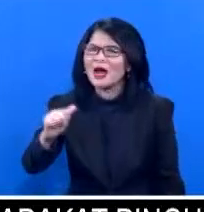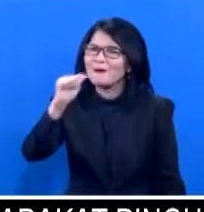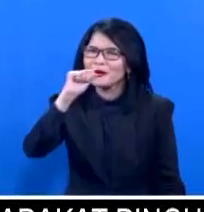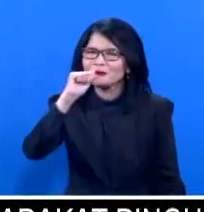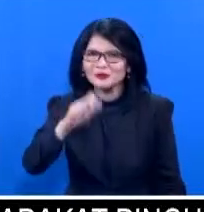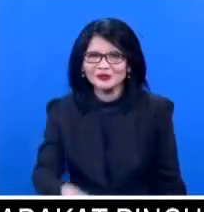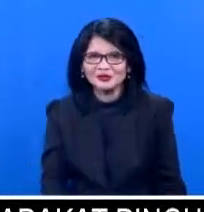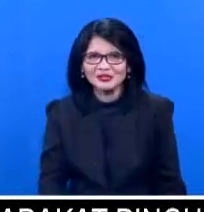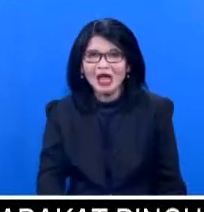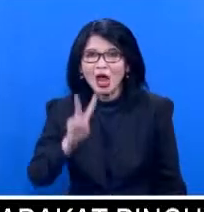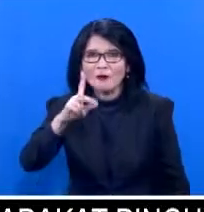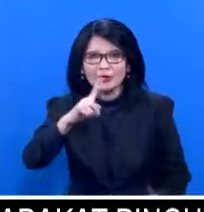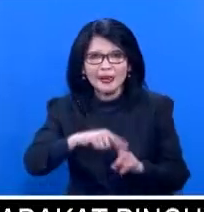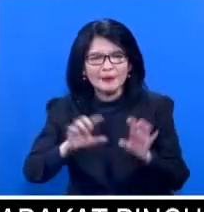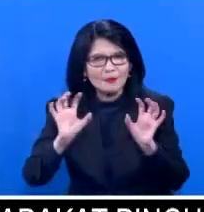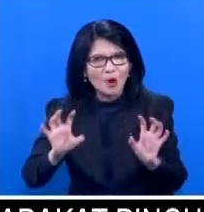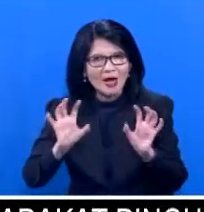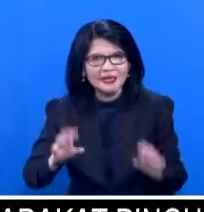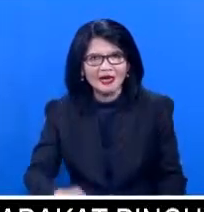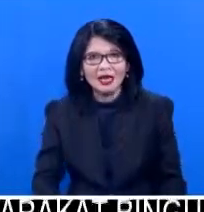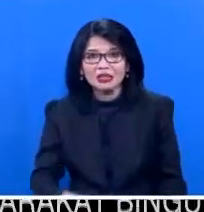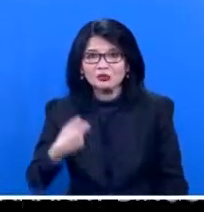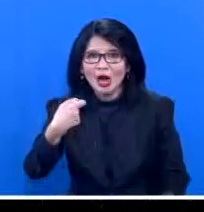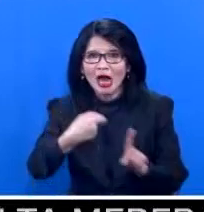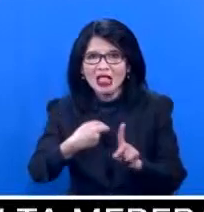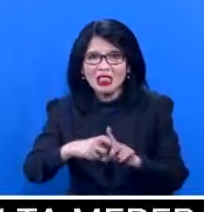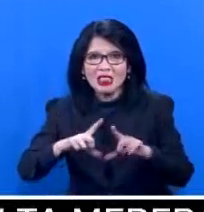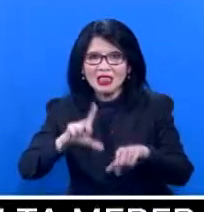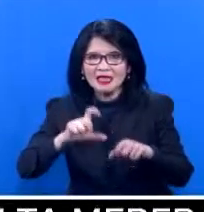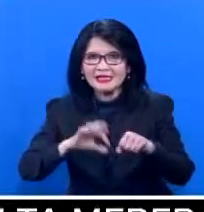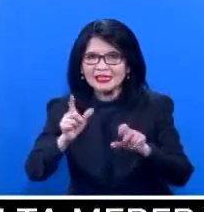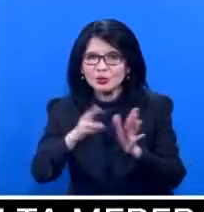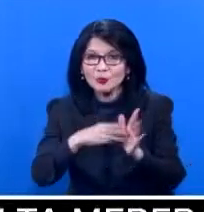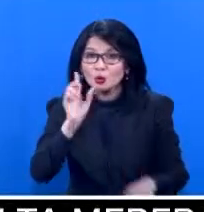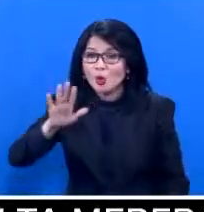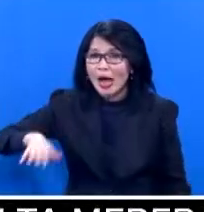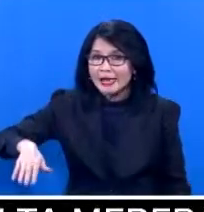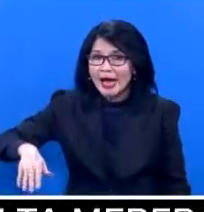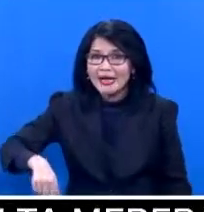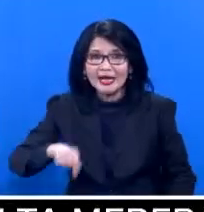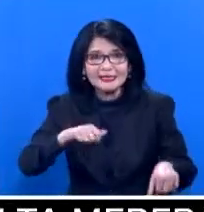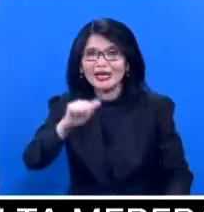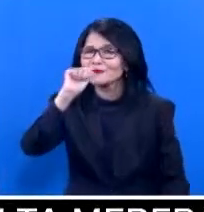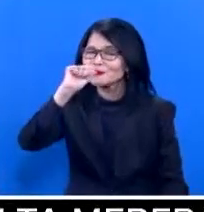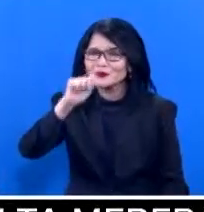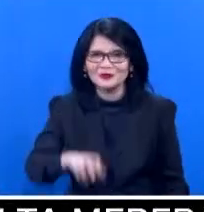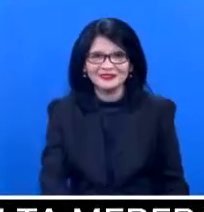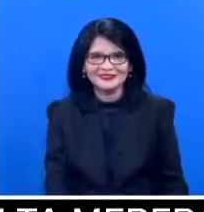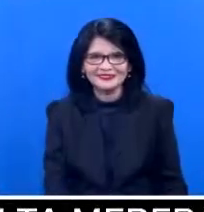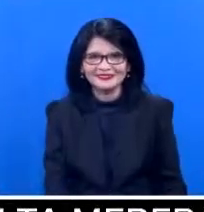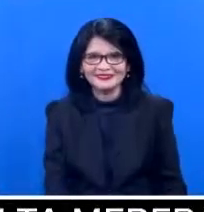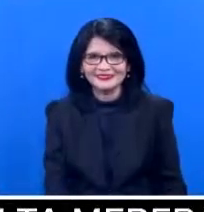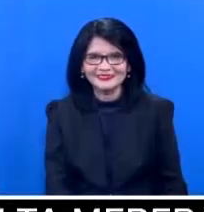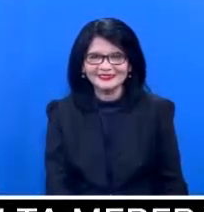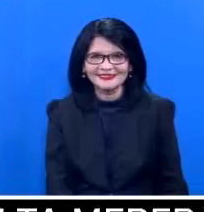susu ini memiliki vitamin yang sangat banyak, kemudian juga kalsium dan bagus juga nih untuk adik-adik yang sekarang suka minum susu. Adita Aksani,